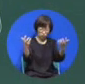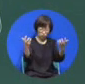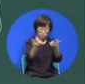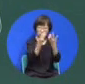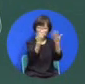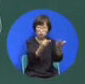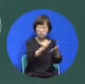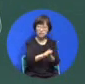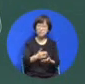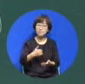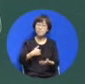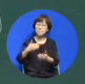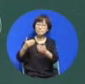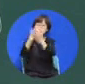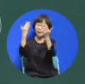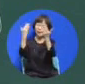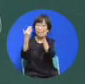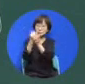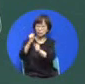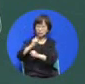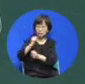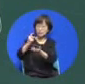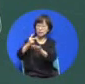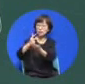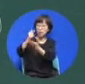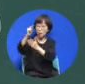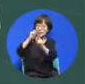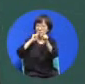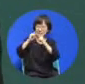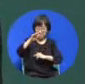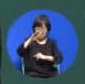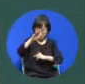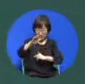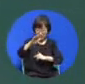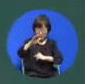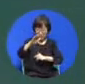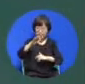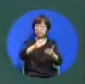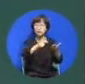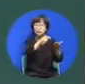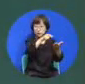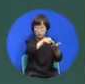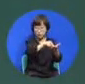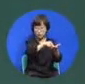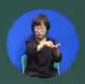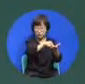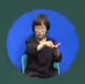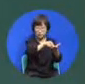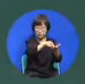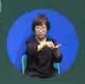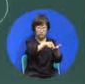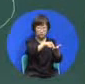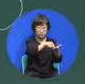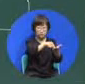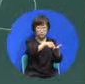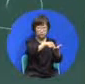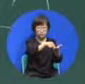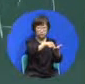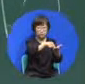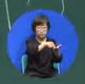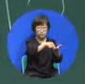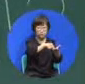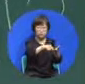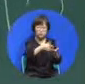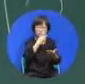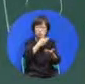여호와의 말이니라. At the end of verse 7 it says, "And I will fill this house with glory," says the Lord Almighty. 중간은 6절에 보면